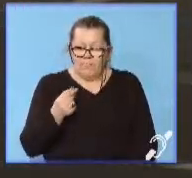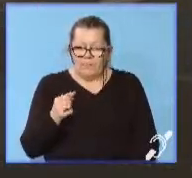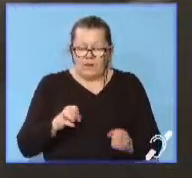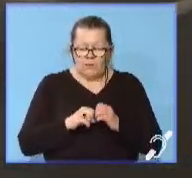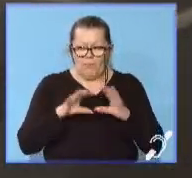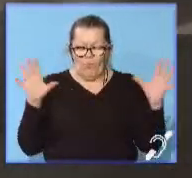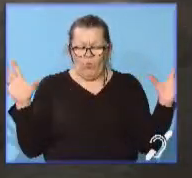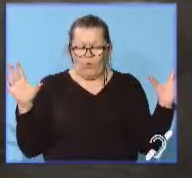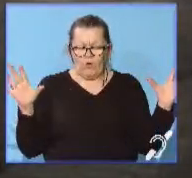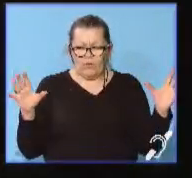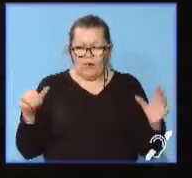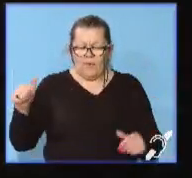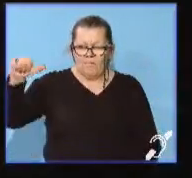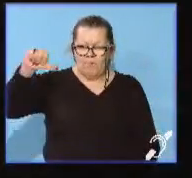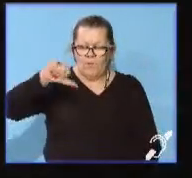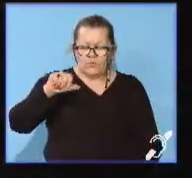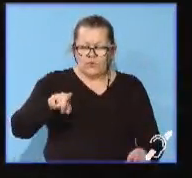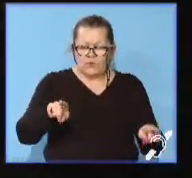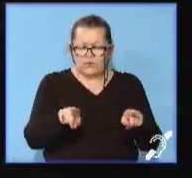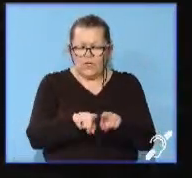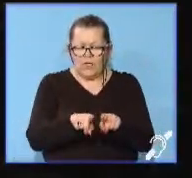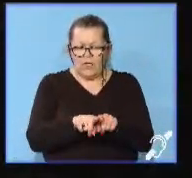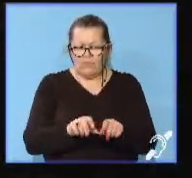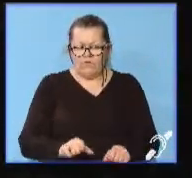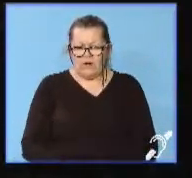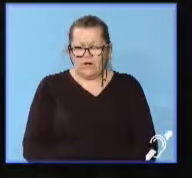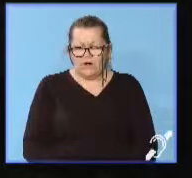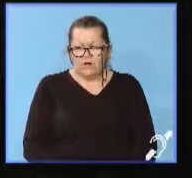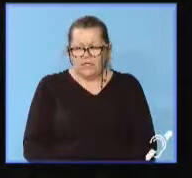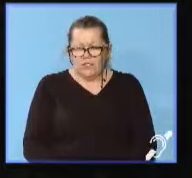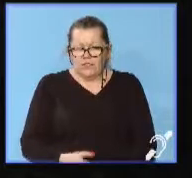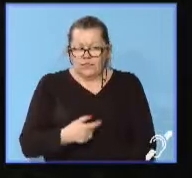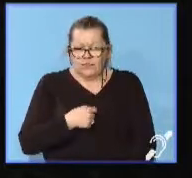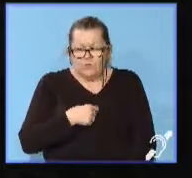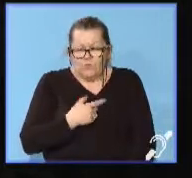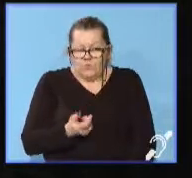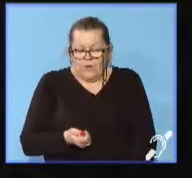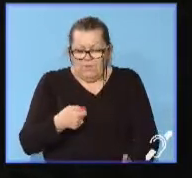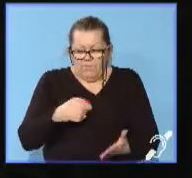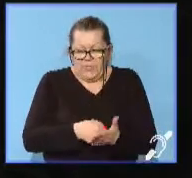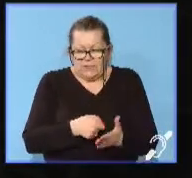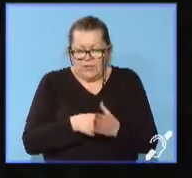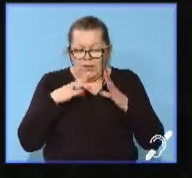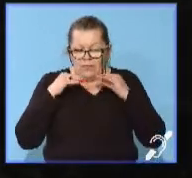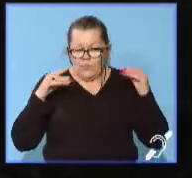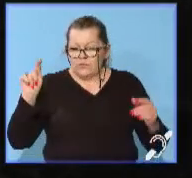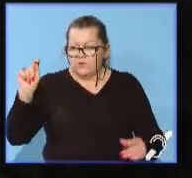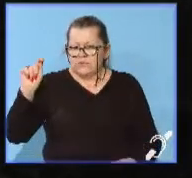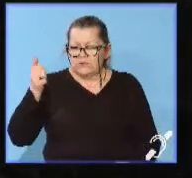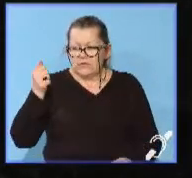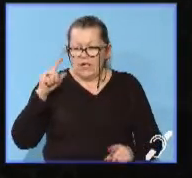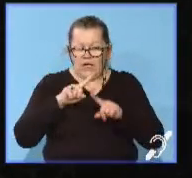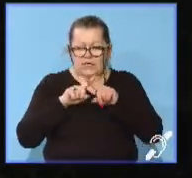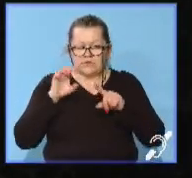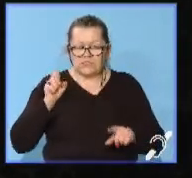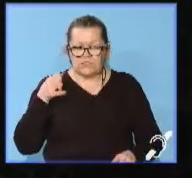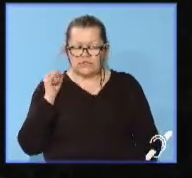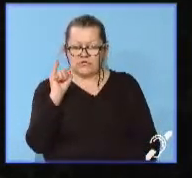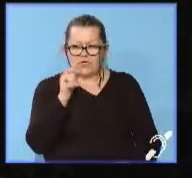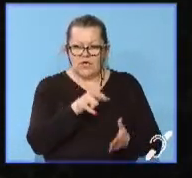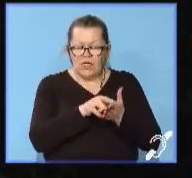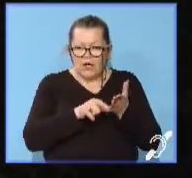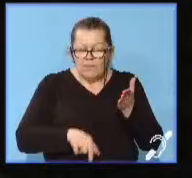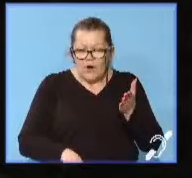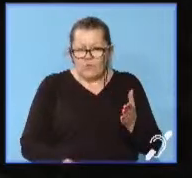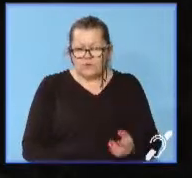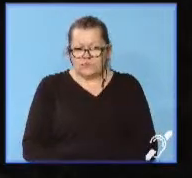explodat motorina la fel din nou și nu ne mai ținem cu taxele și cu cu impozitele care sunt impozite